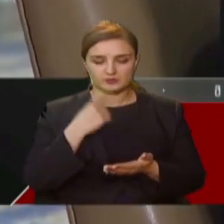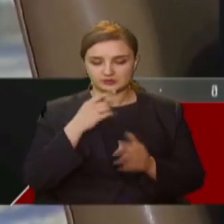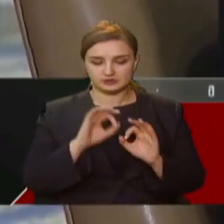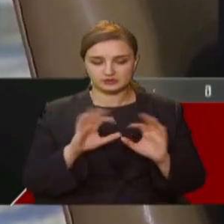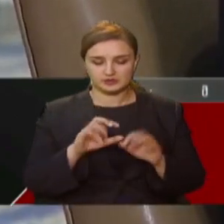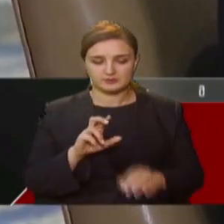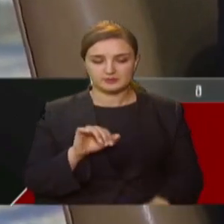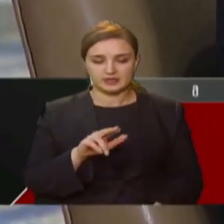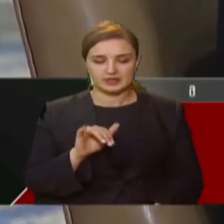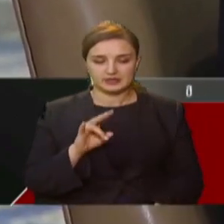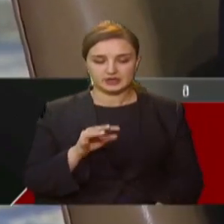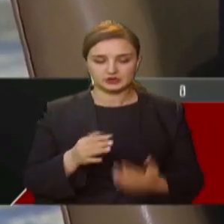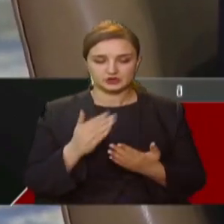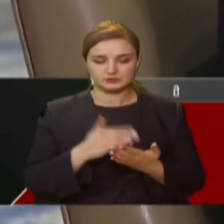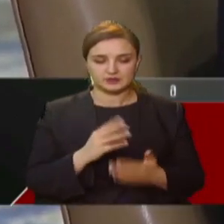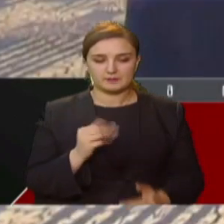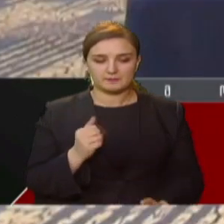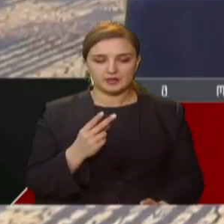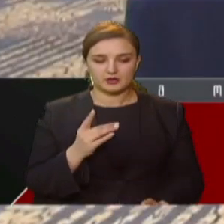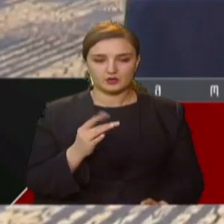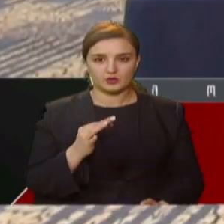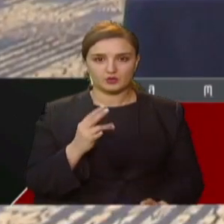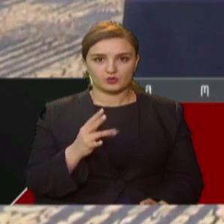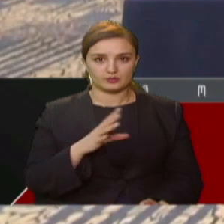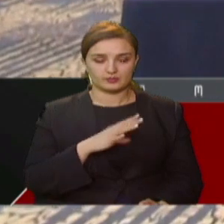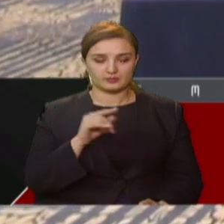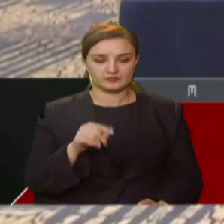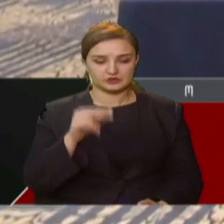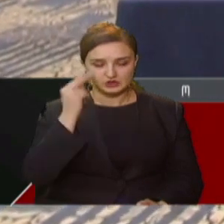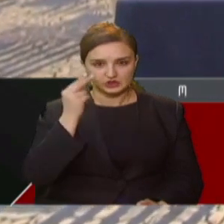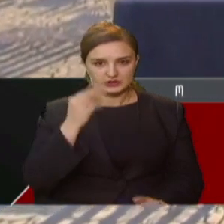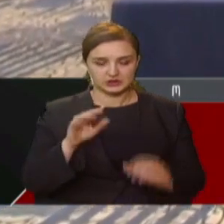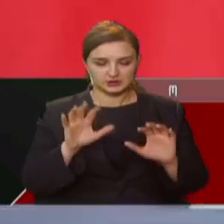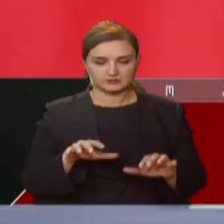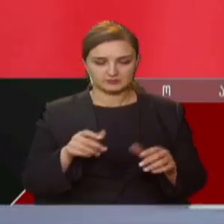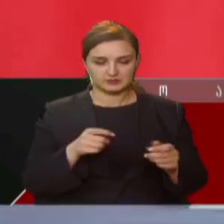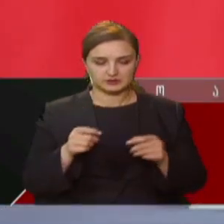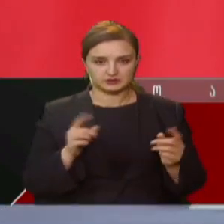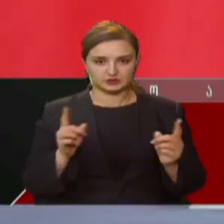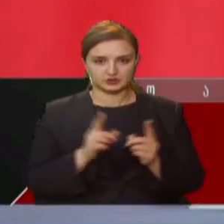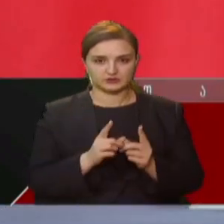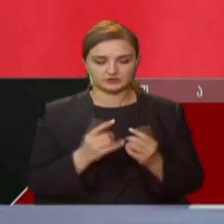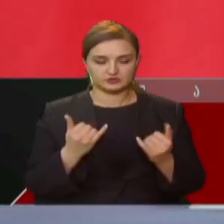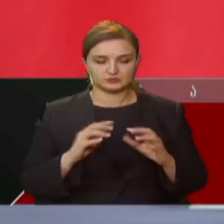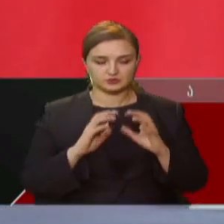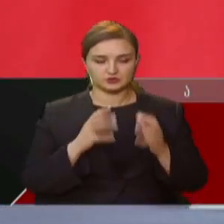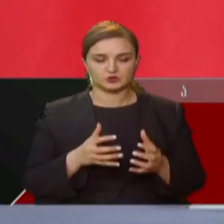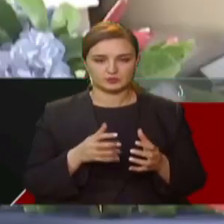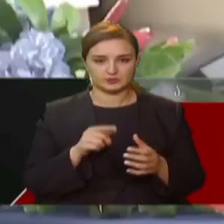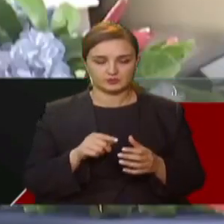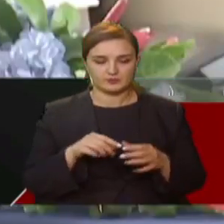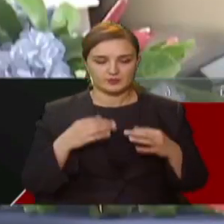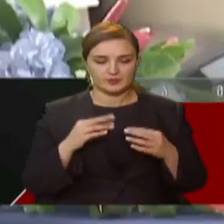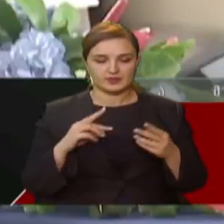Bidenis shemdeg Emmanuel Macroni iqo meore dasavleli lideri, romelits Chinetis prezidents shekhvda. Amjamat msoplio turbulentobisa